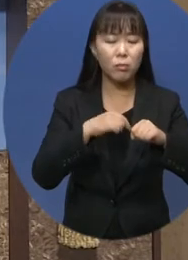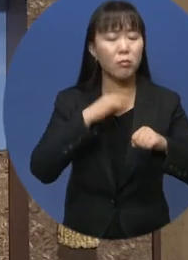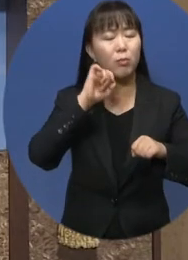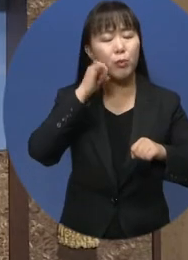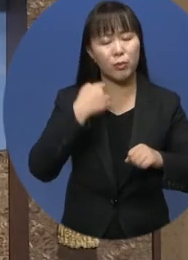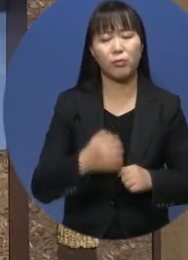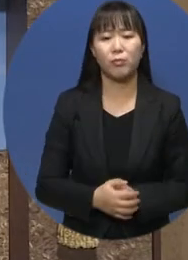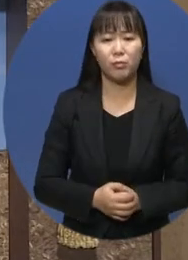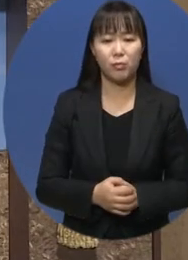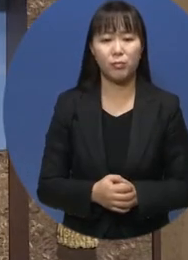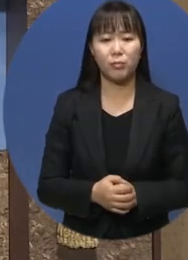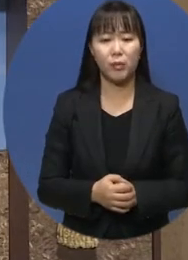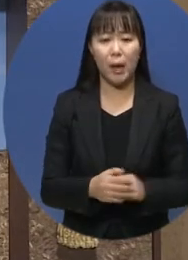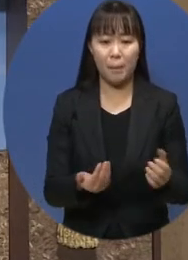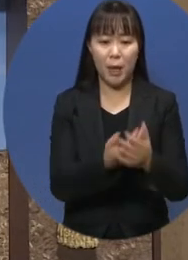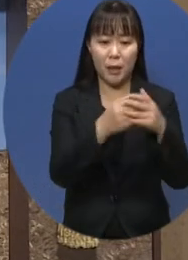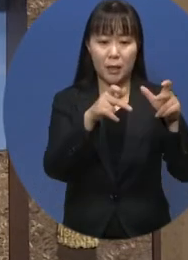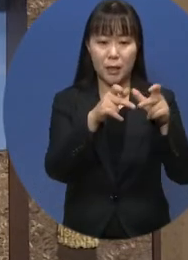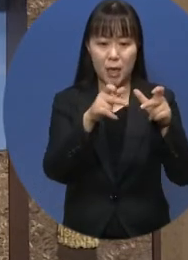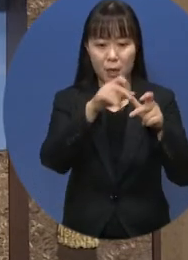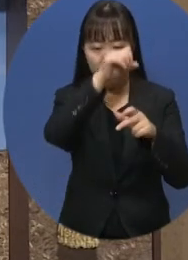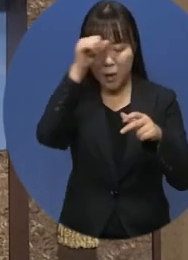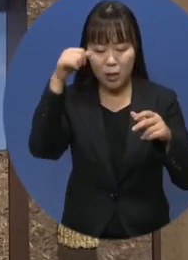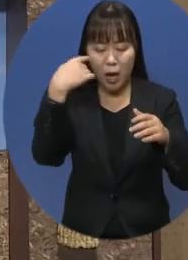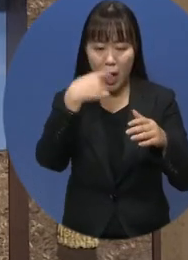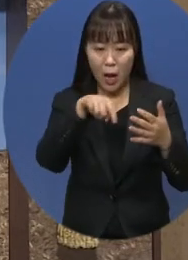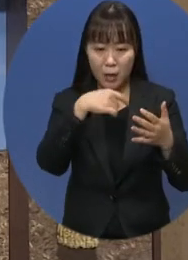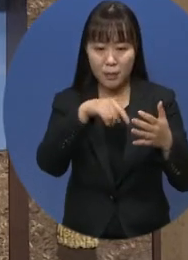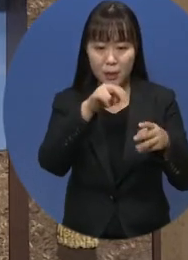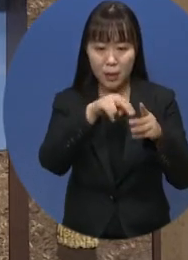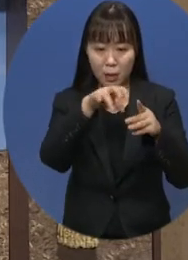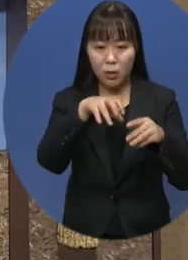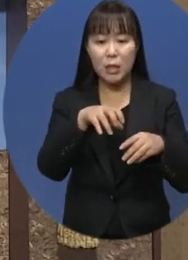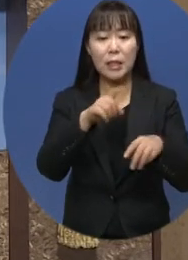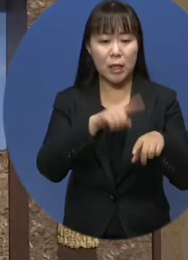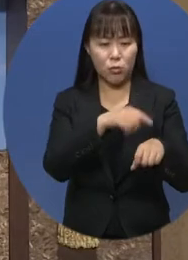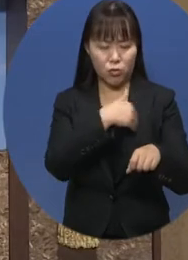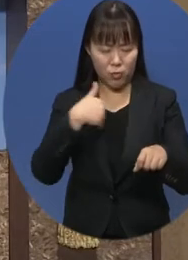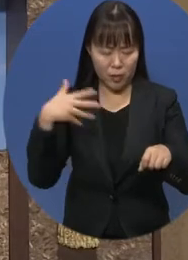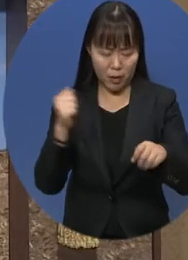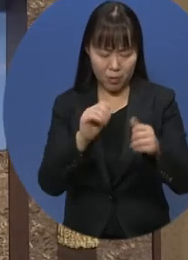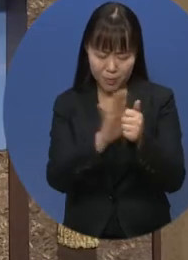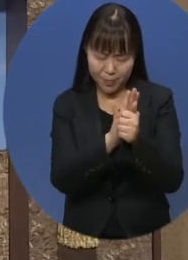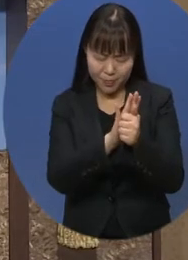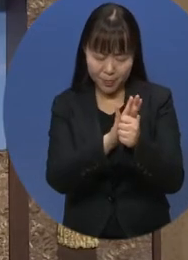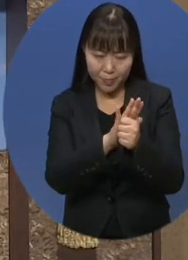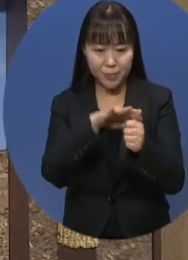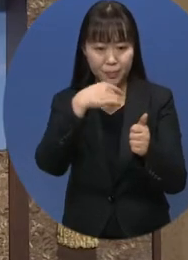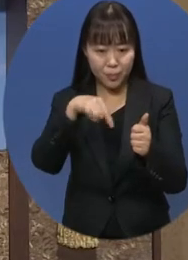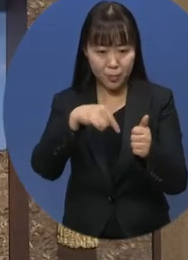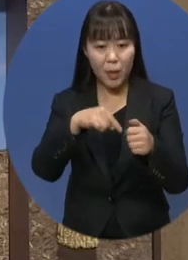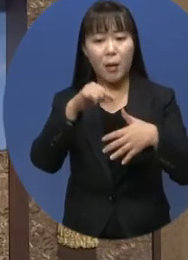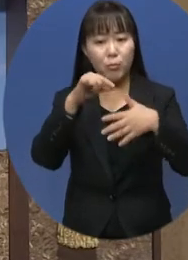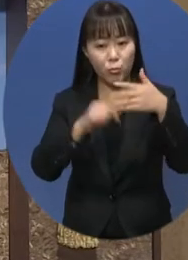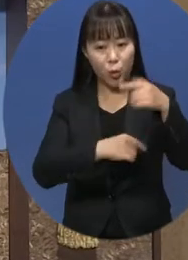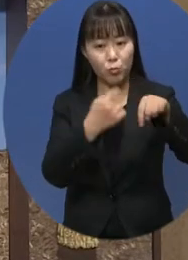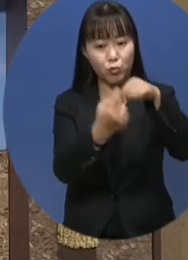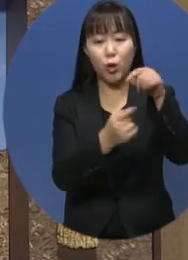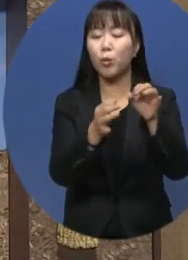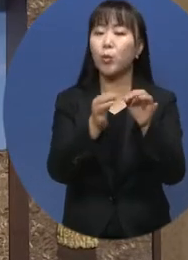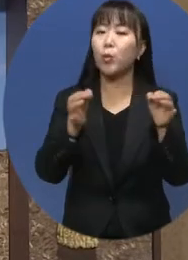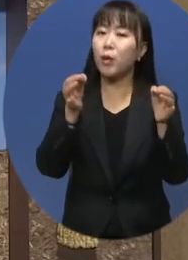그런데 이 발달장애의 평생 f 센터에서 충분한 시간을 두고 케어하고 어디서 여기서 프로그램을 진행할